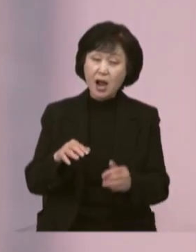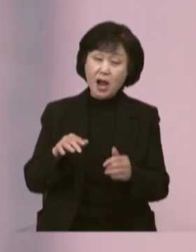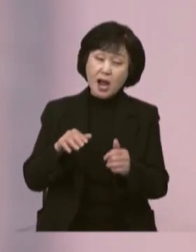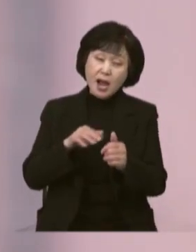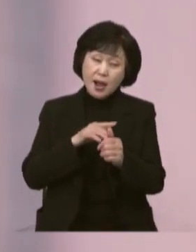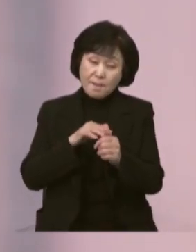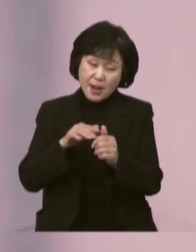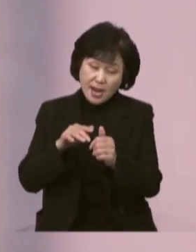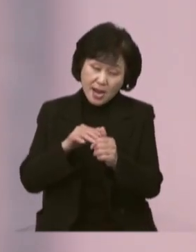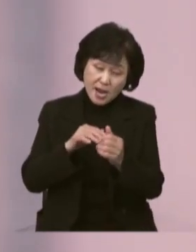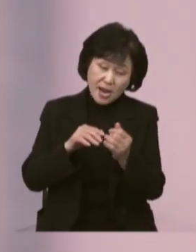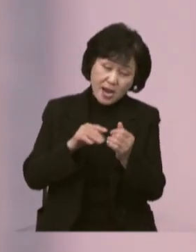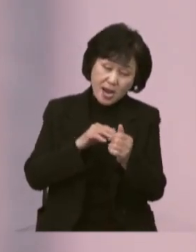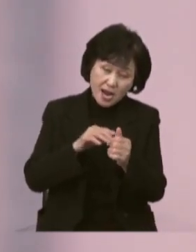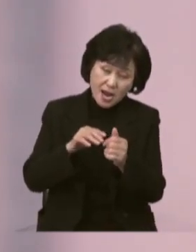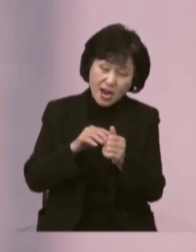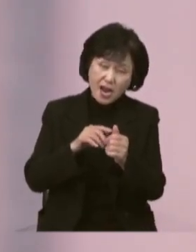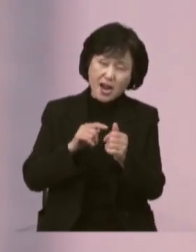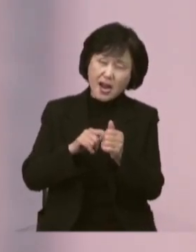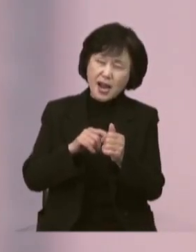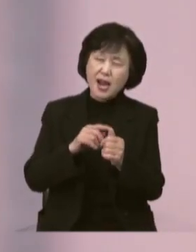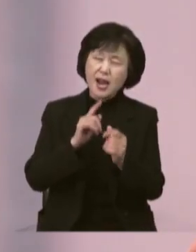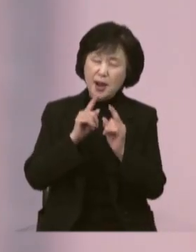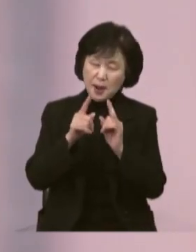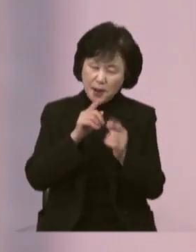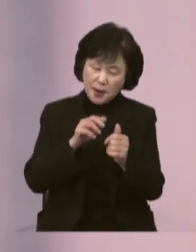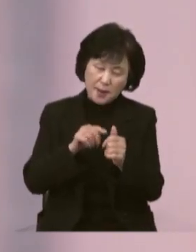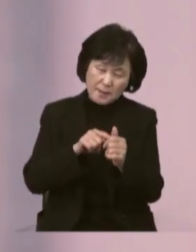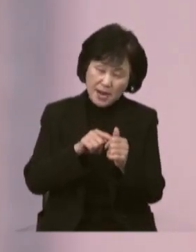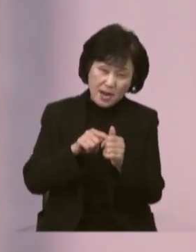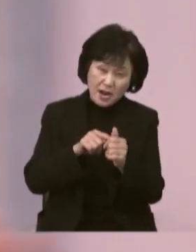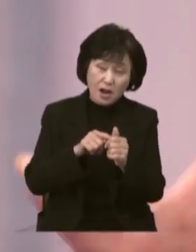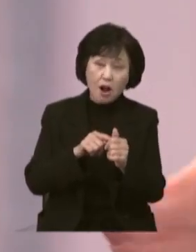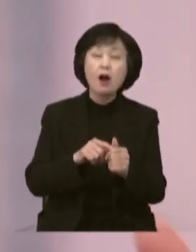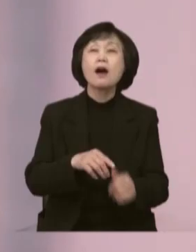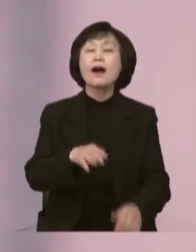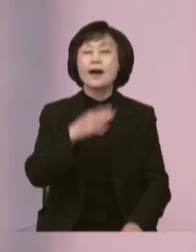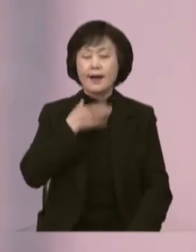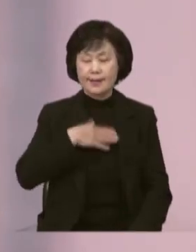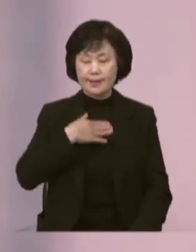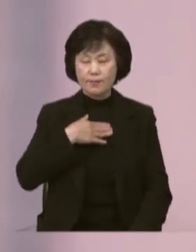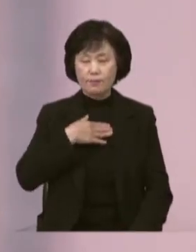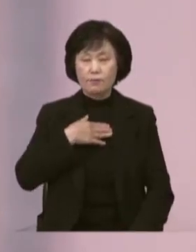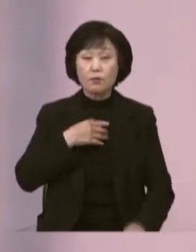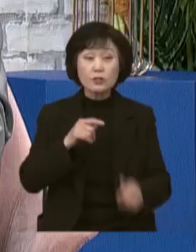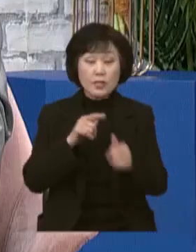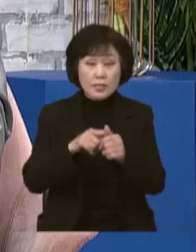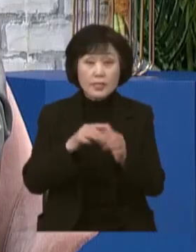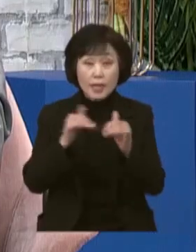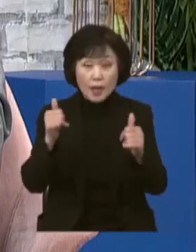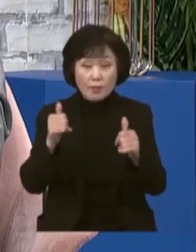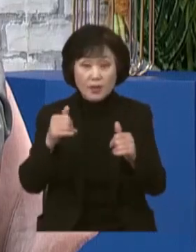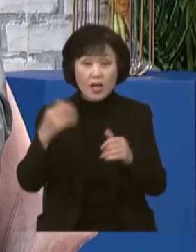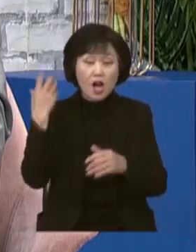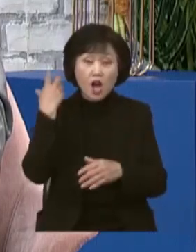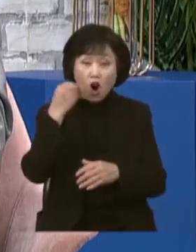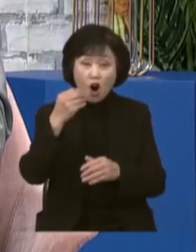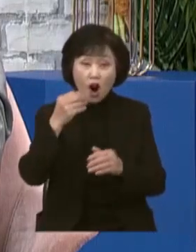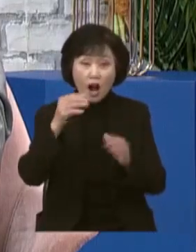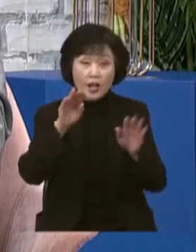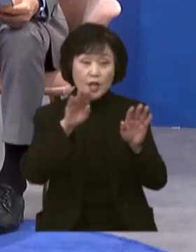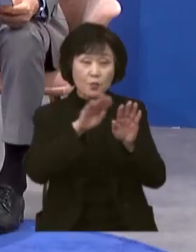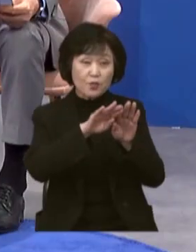헌병이 야 헌병이 쫙 잡으러 잡은 거야. 어머 어머 어머